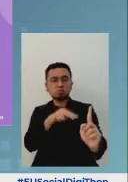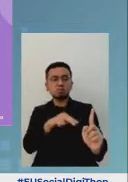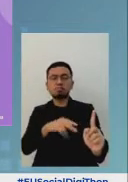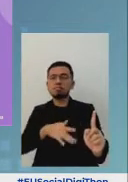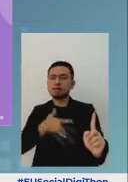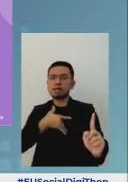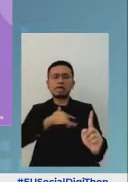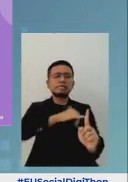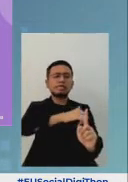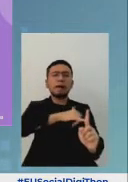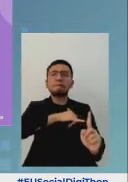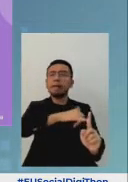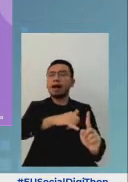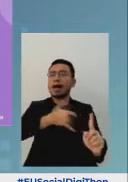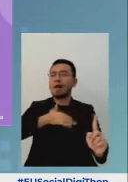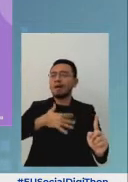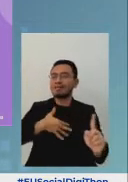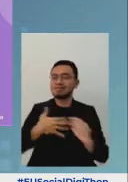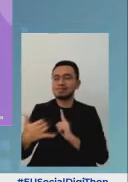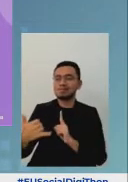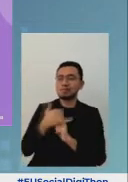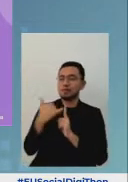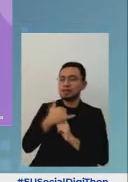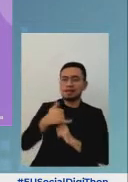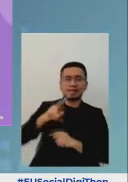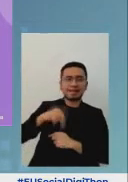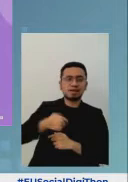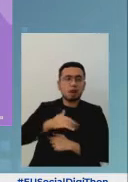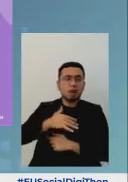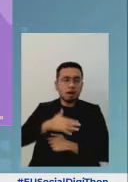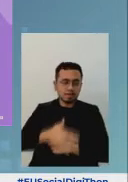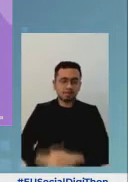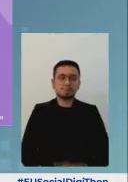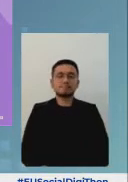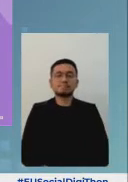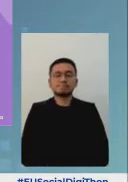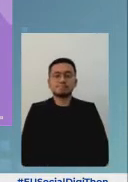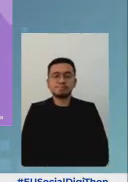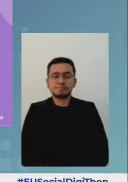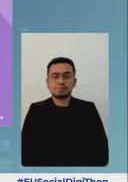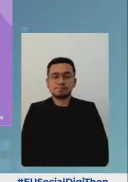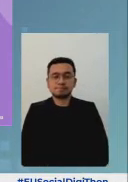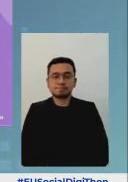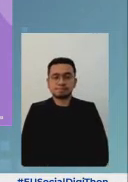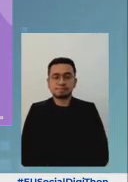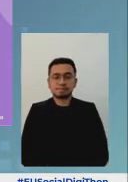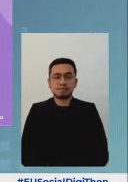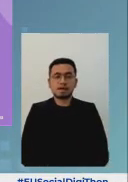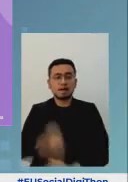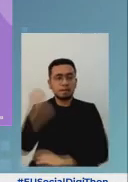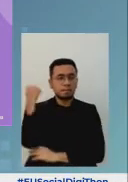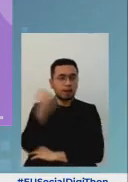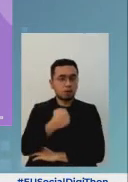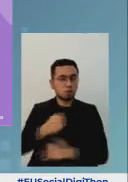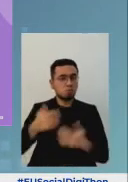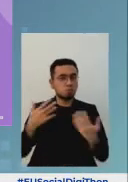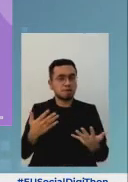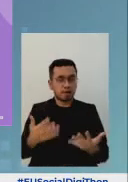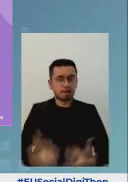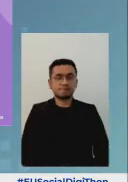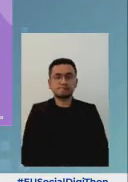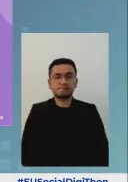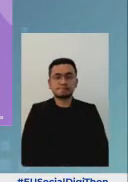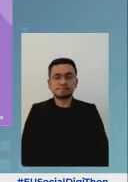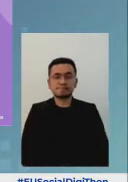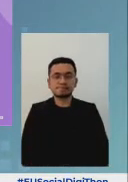daftar semuanya kemudian terjadi pada kita juga. Nah, pada pelaku, apa iya sih dia